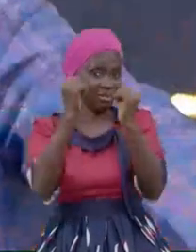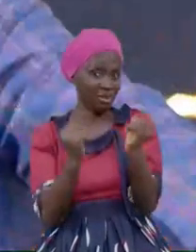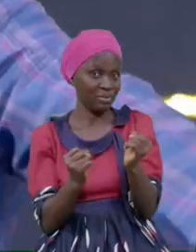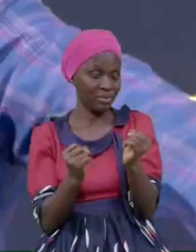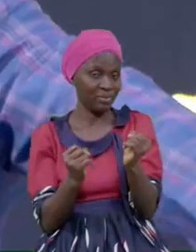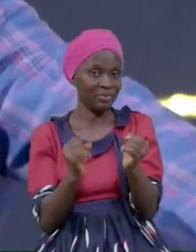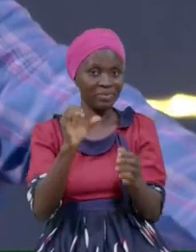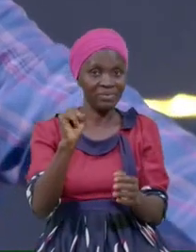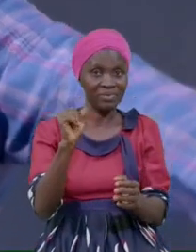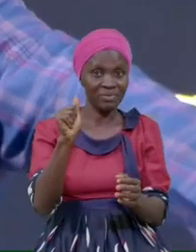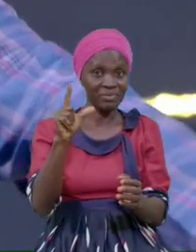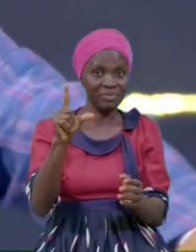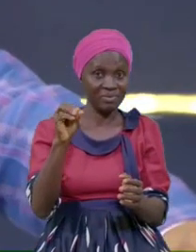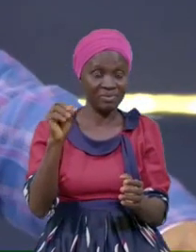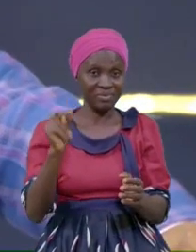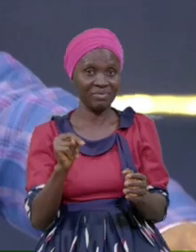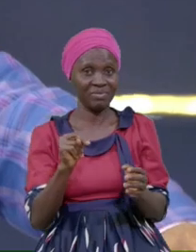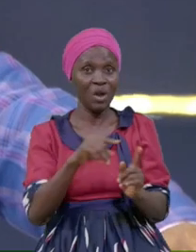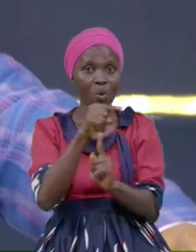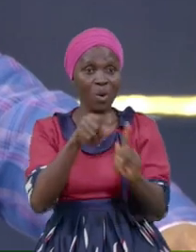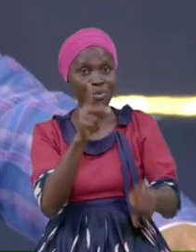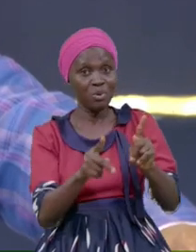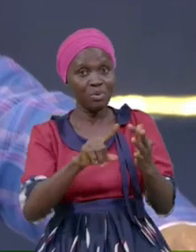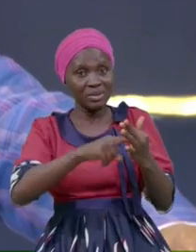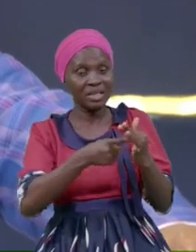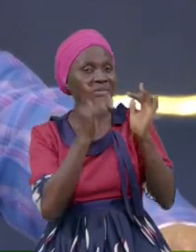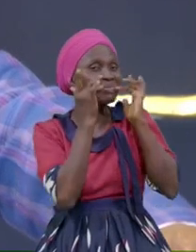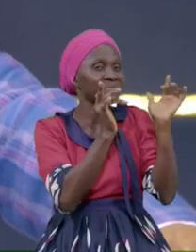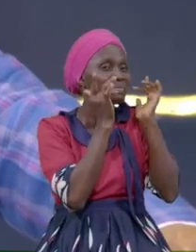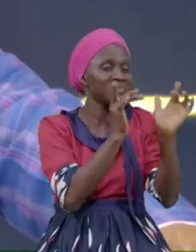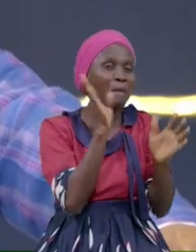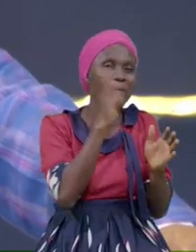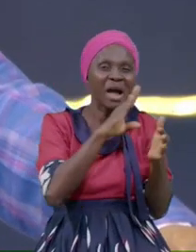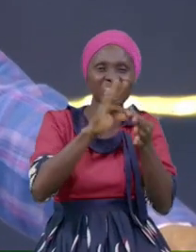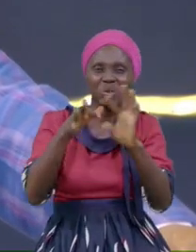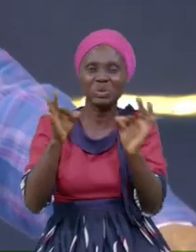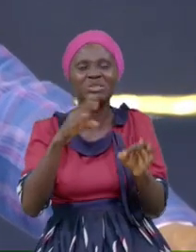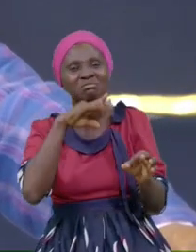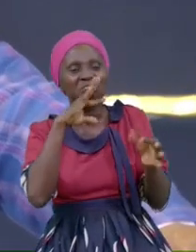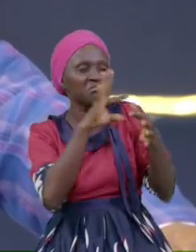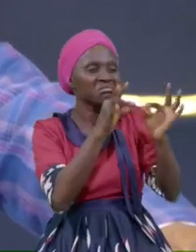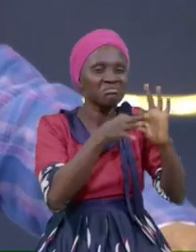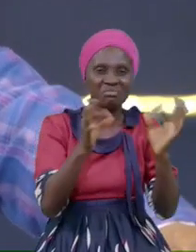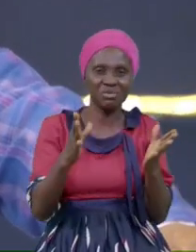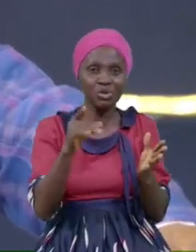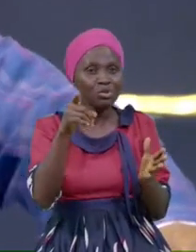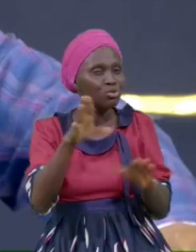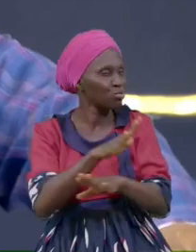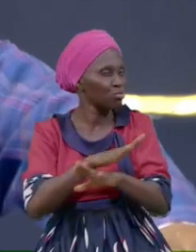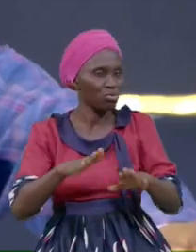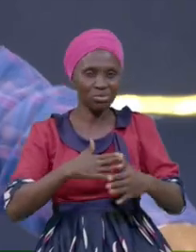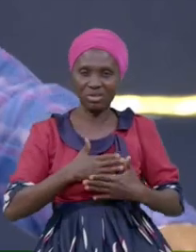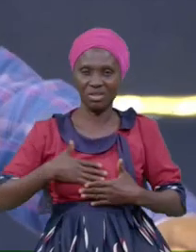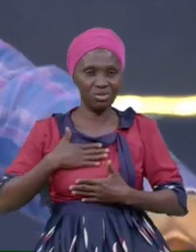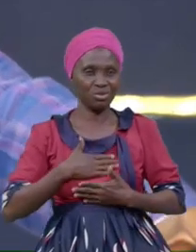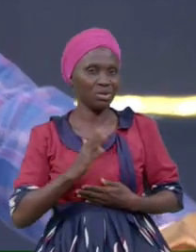tête. Tu ne jouis plus des mauvaises histoires, n'est-ce pas? Tu ne jouis plus des mauvaises